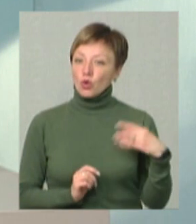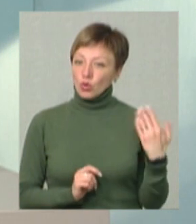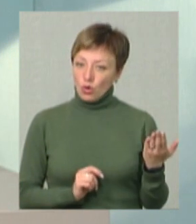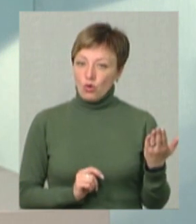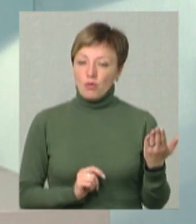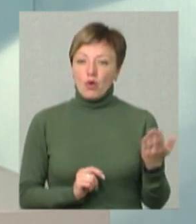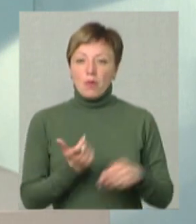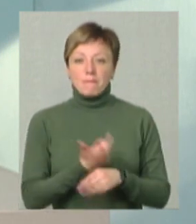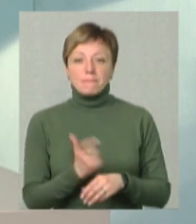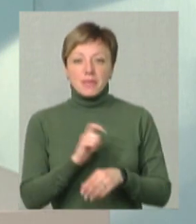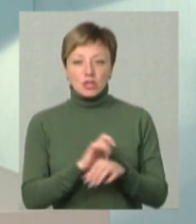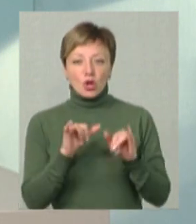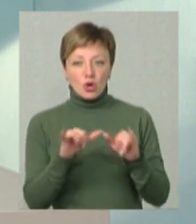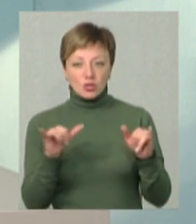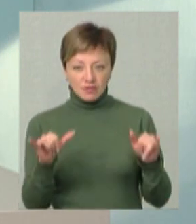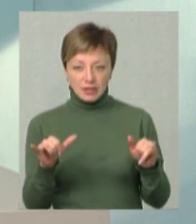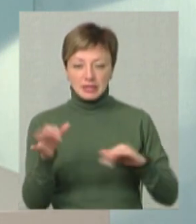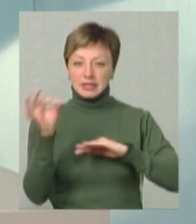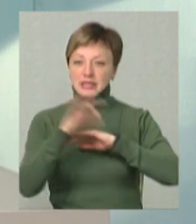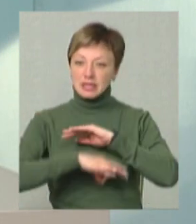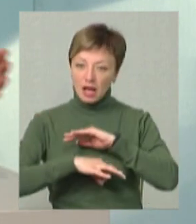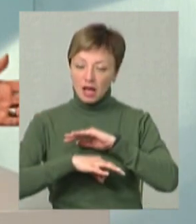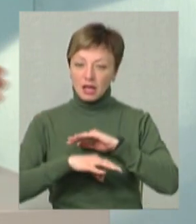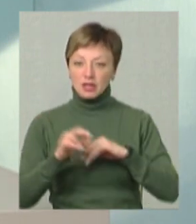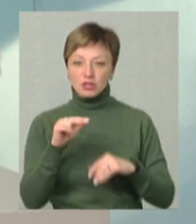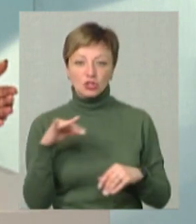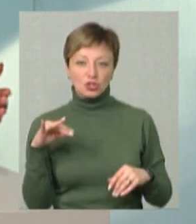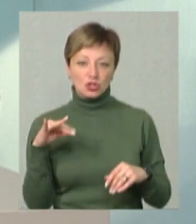ну, більш розвинутий Захід, чи то